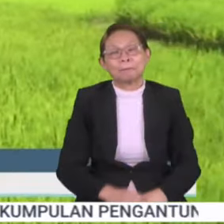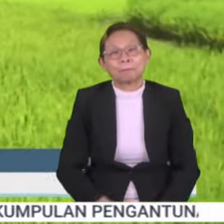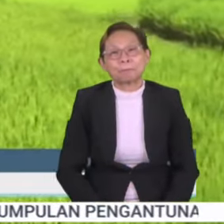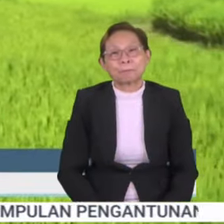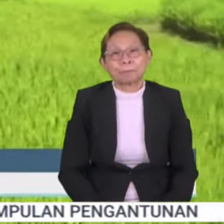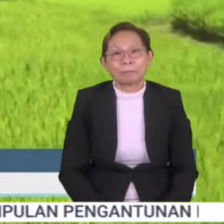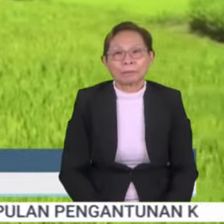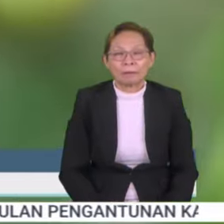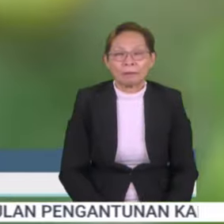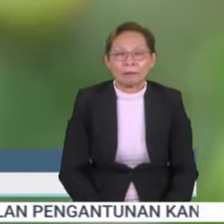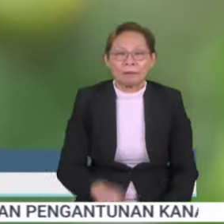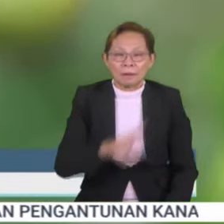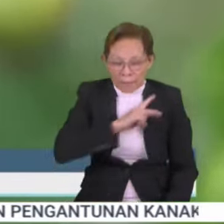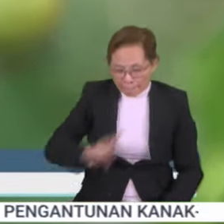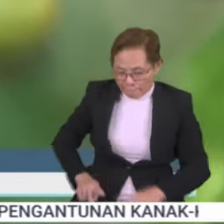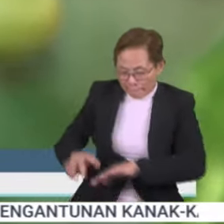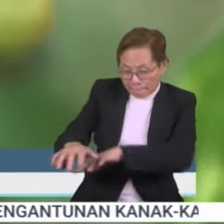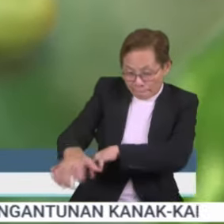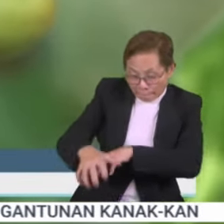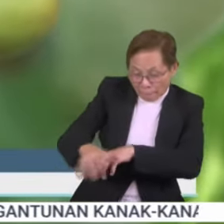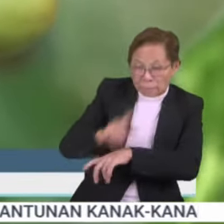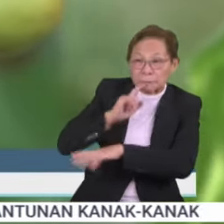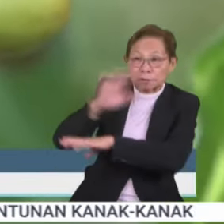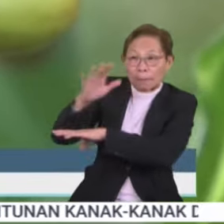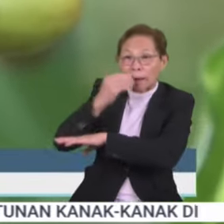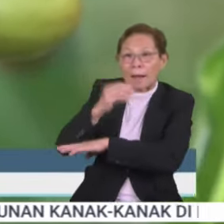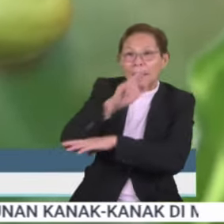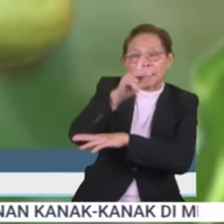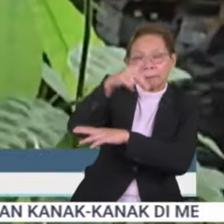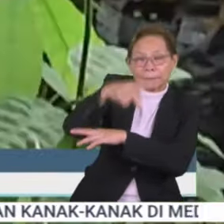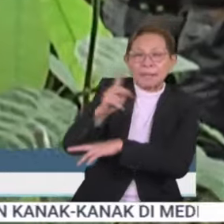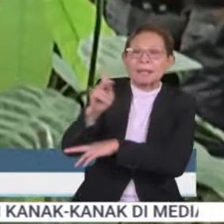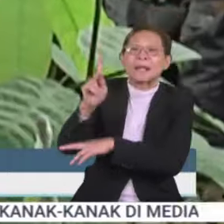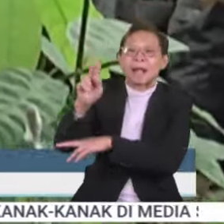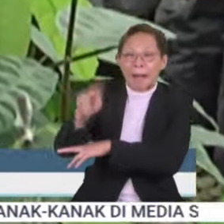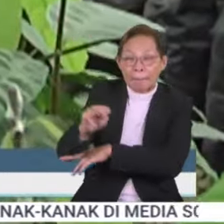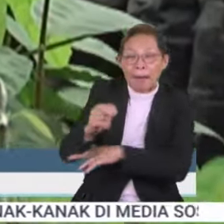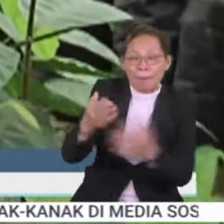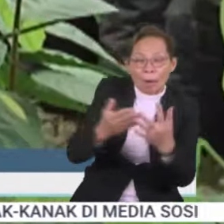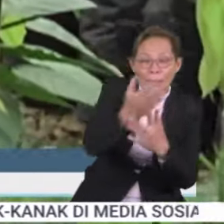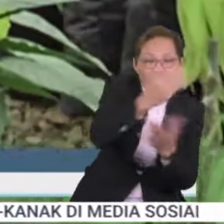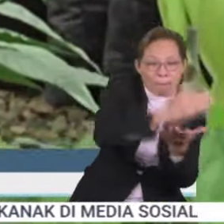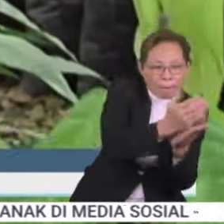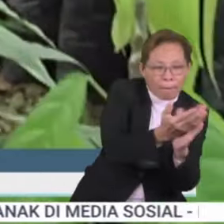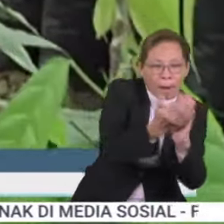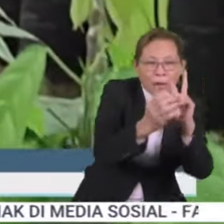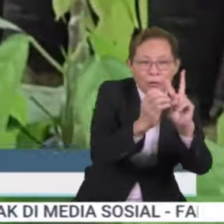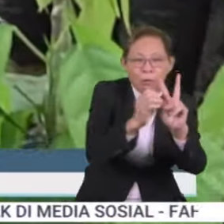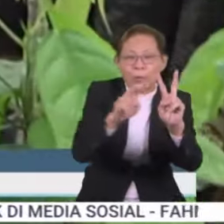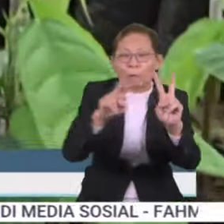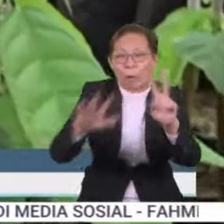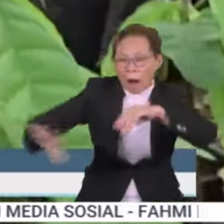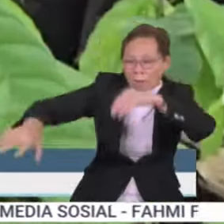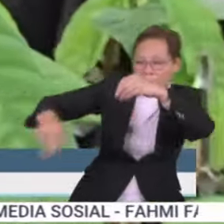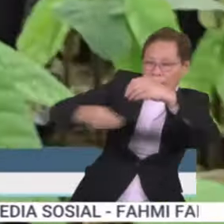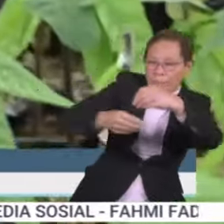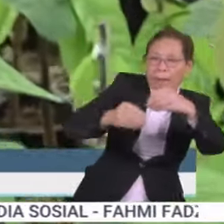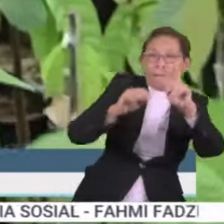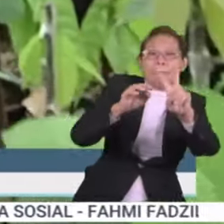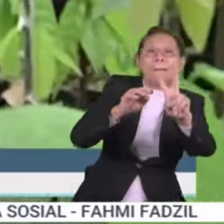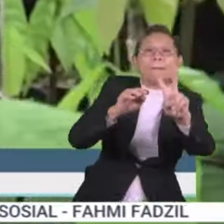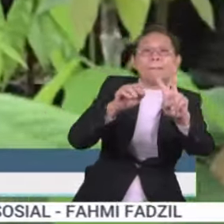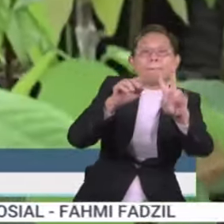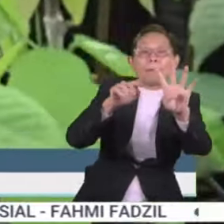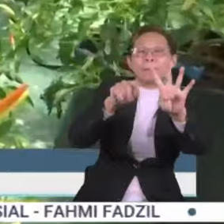hadapan Kementerian Pertanian dan keterjaminan makanan kpkm menerusi belanjawan 2025 bertambah 4